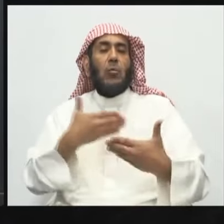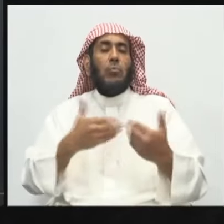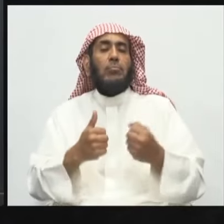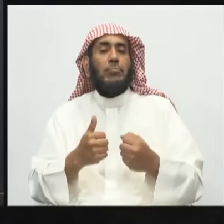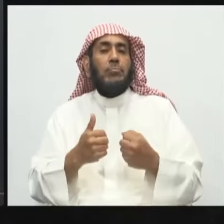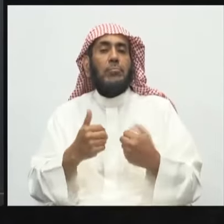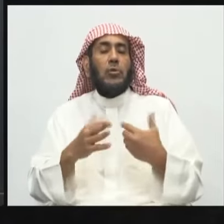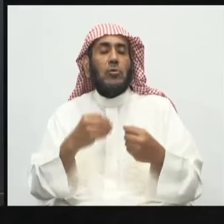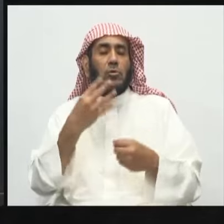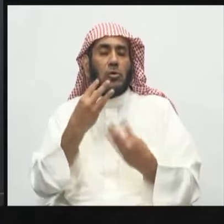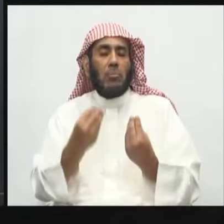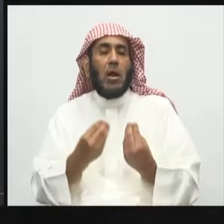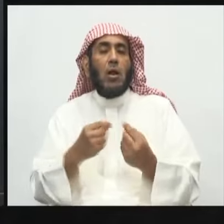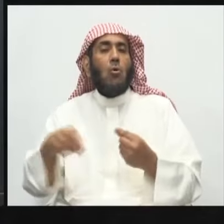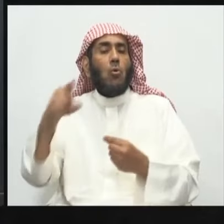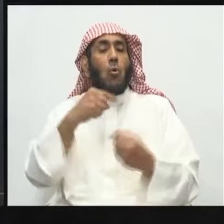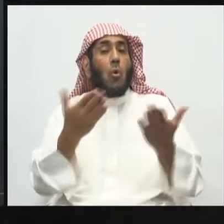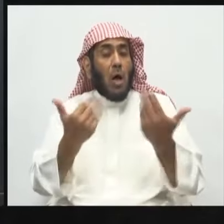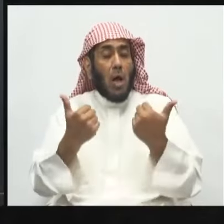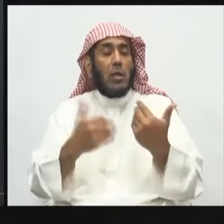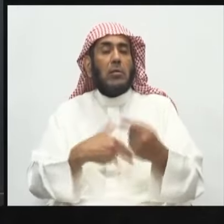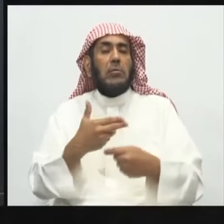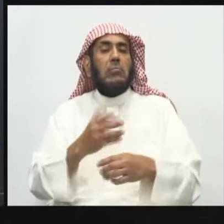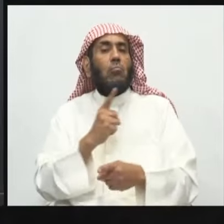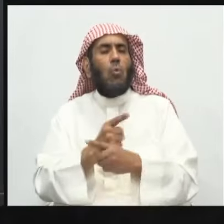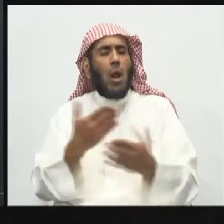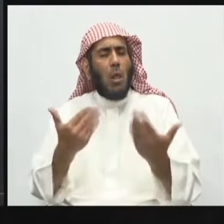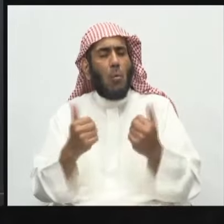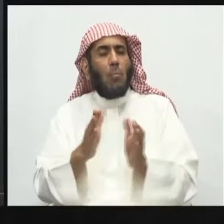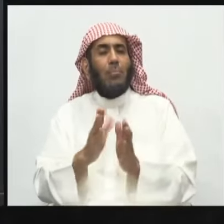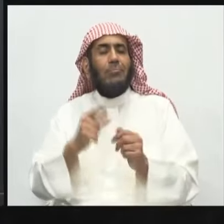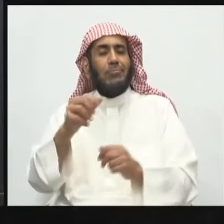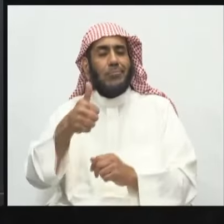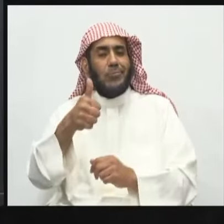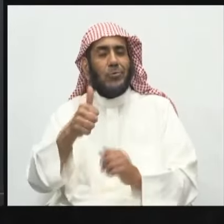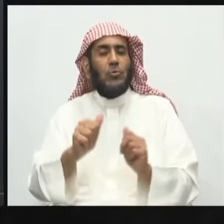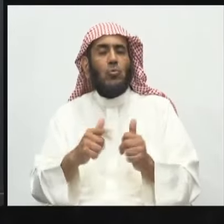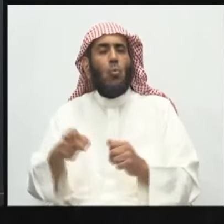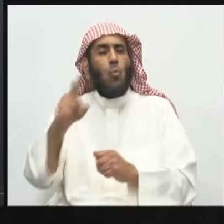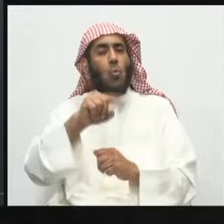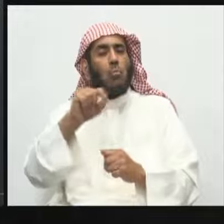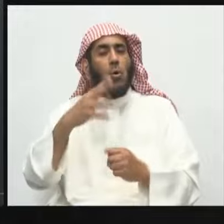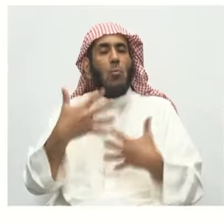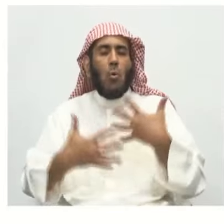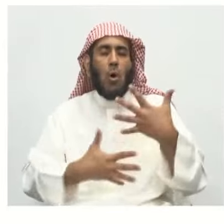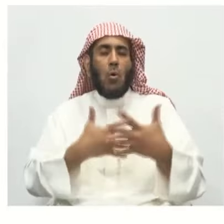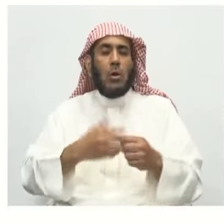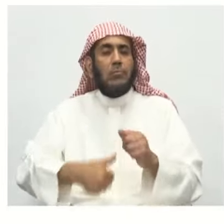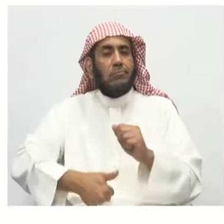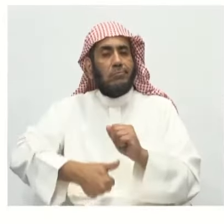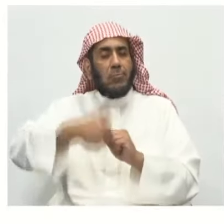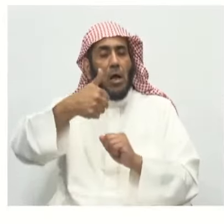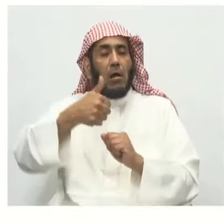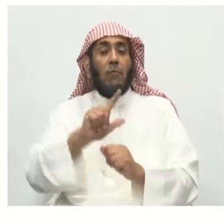وايضا جميل جميل وايضا احسنتم ابنائي محاولات رائعه